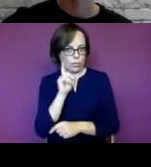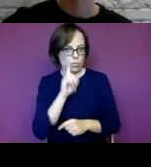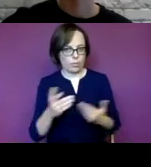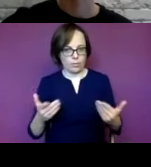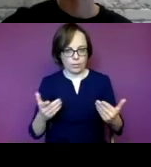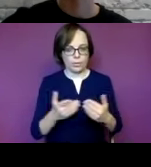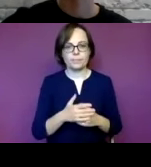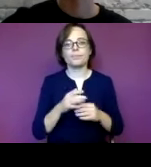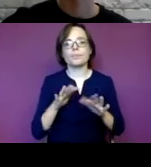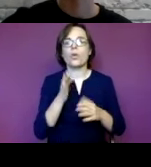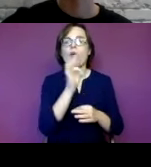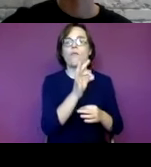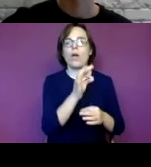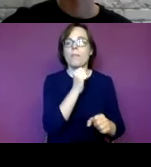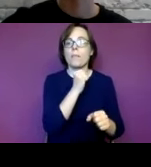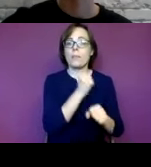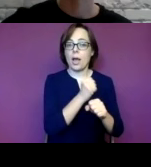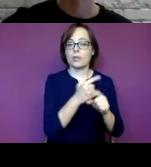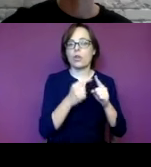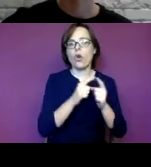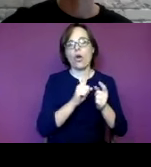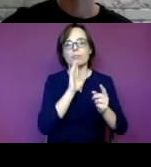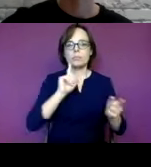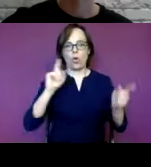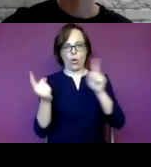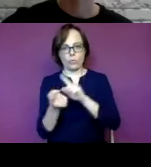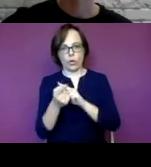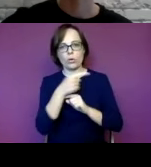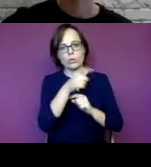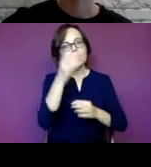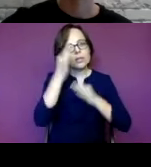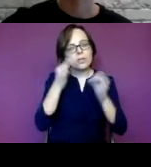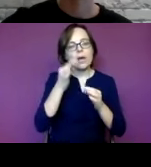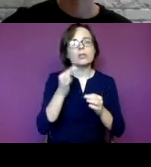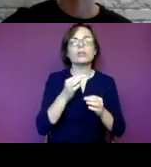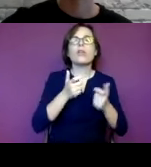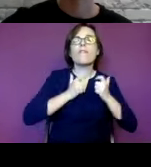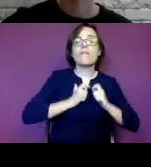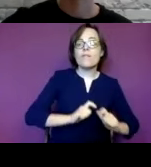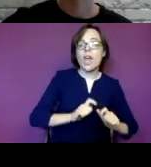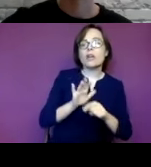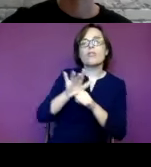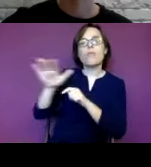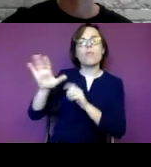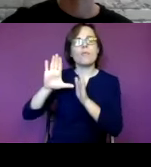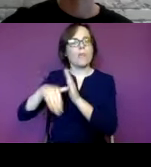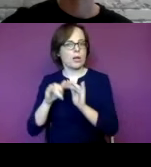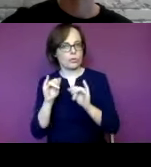waszą pracę, zastanawialiście się na tym, jak wieś rezonuje w mieście, może warto byłoby spojrzeć też na